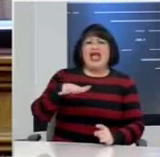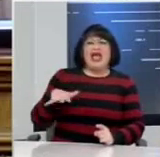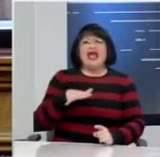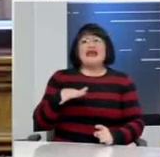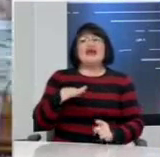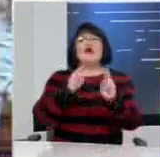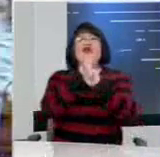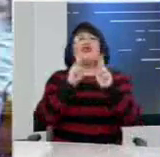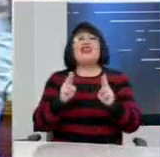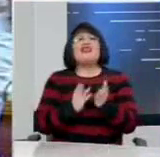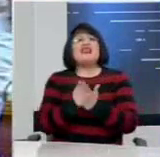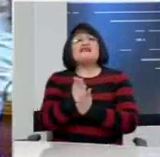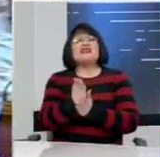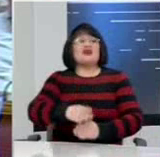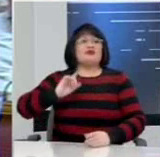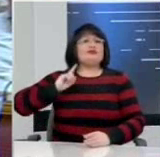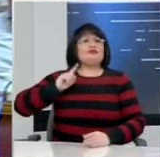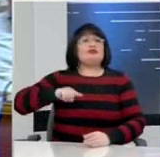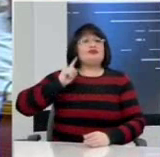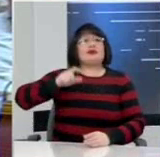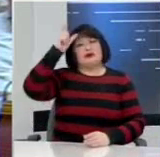δίκαιο, αν όχι ολόκληρο.